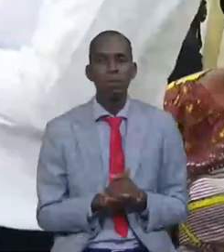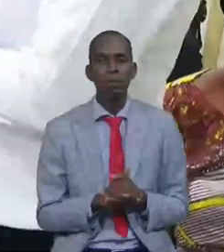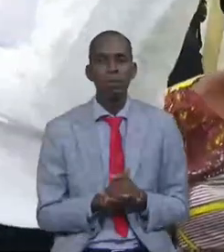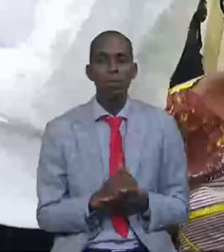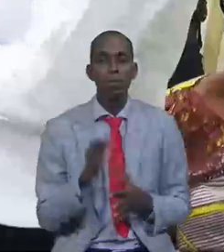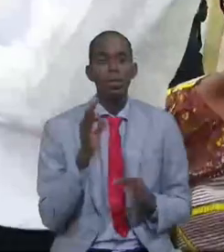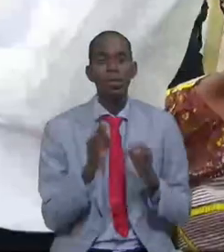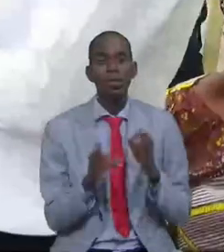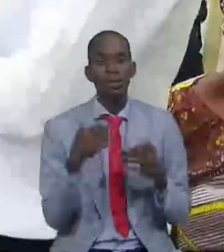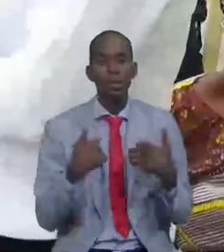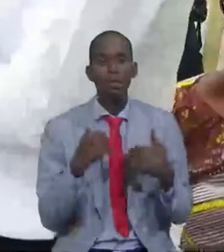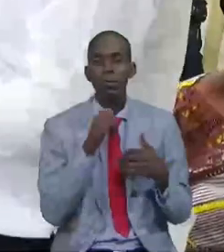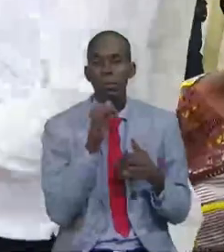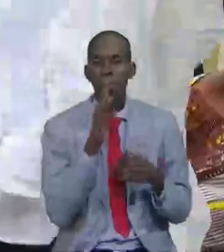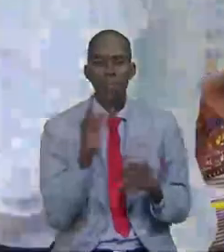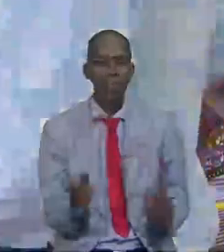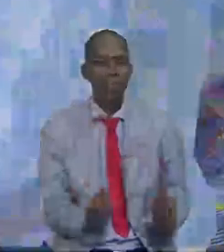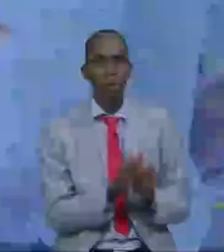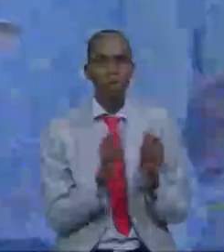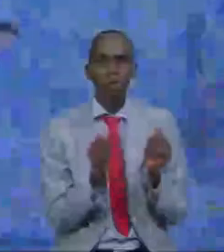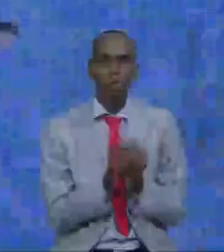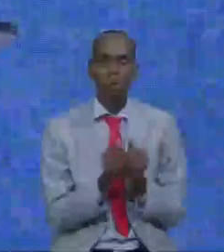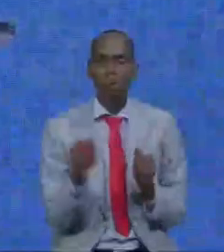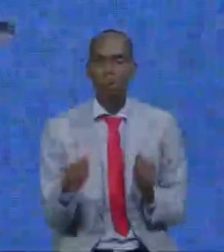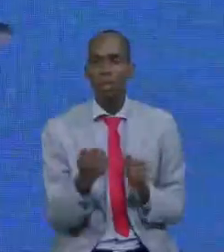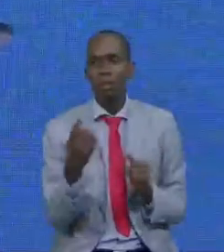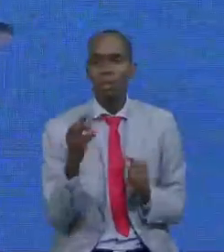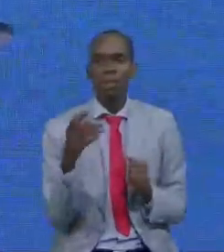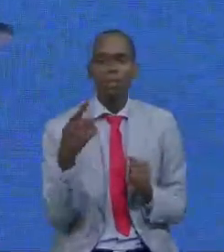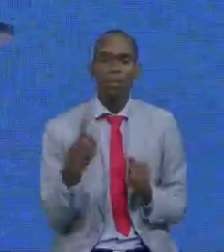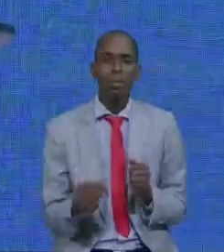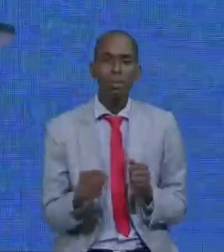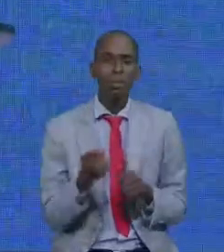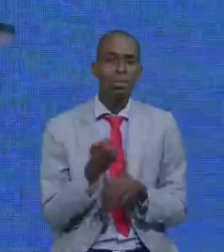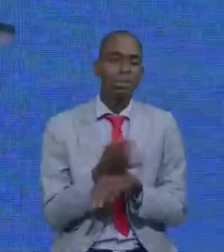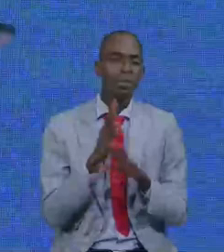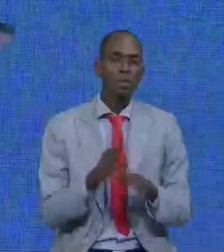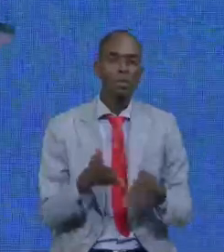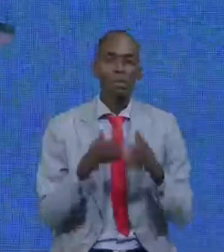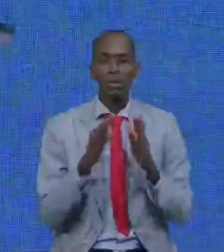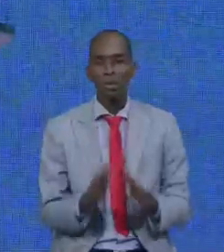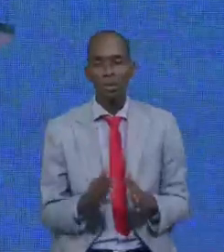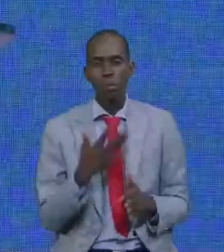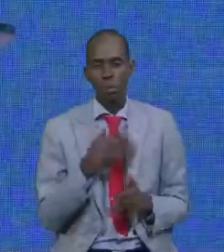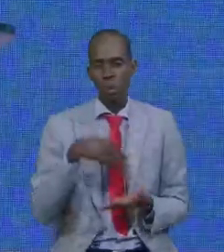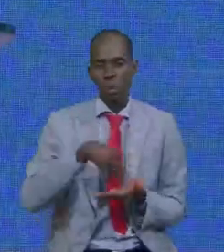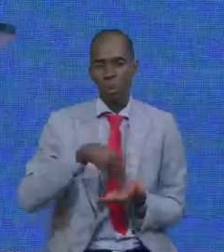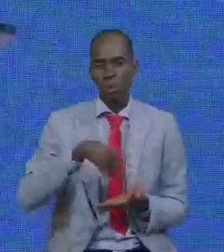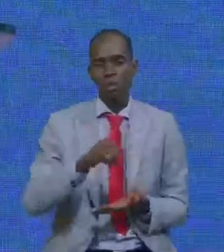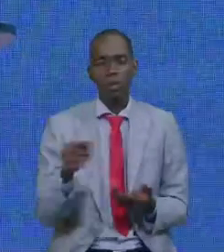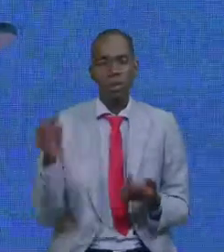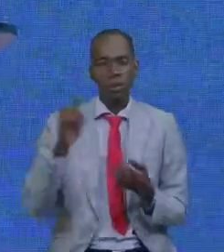Donc, n'importe où nous sommes, dans nos églises locales, ou bien nous avons voulu faire cette célébration hors de